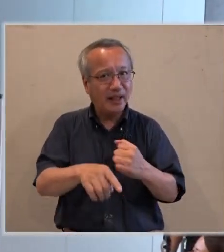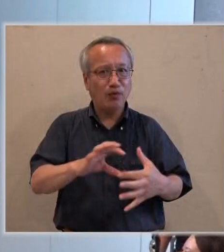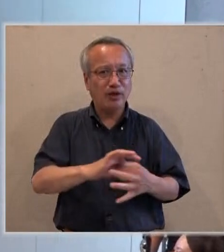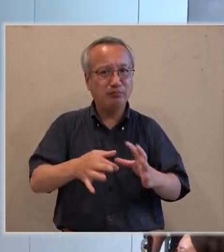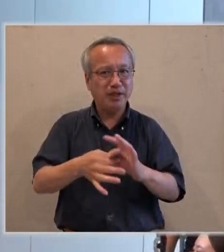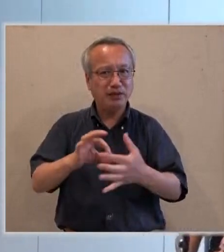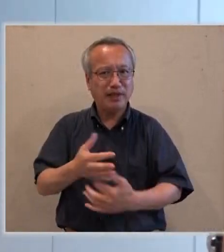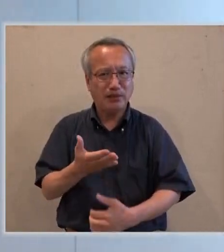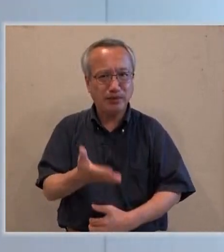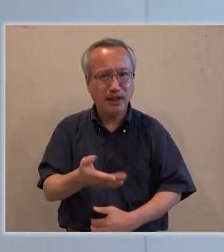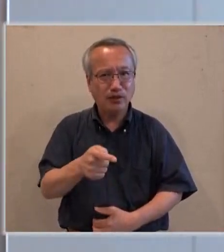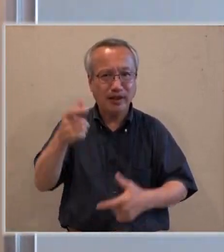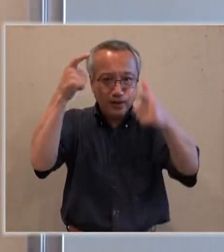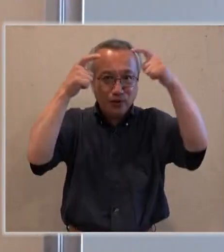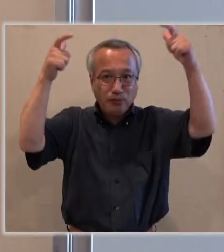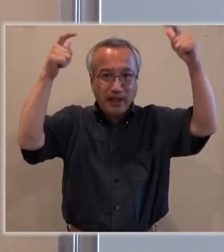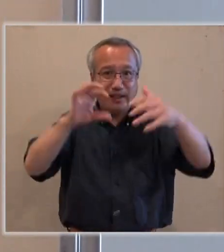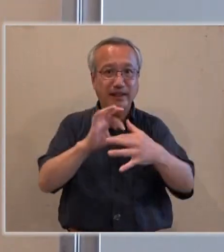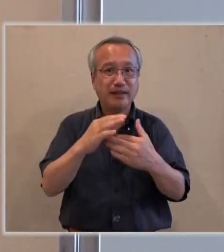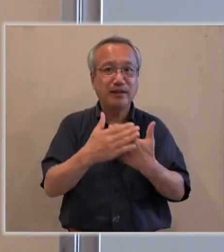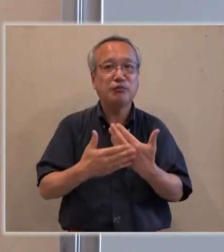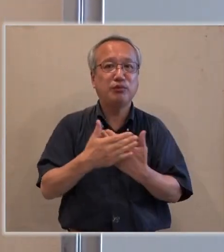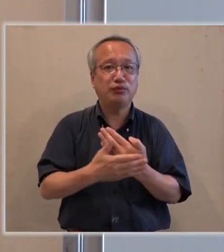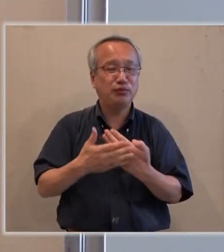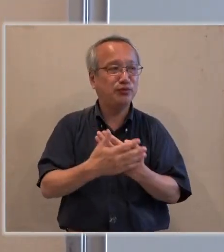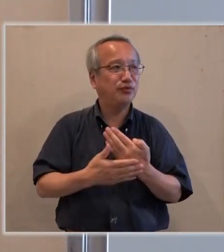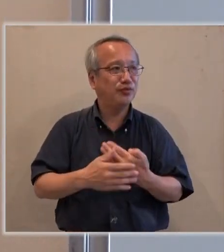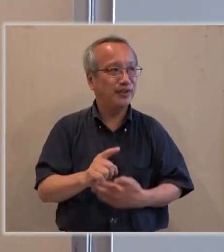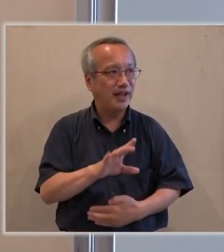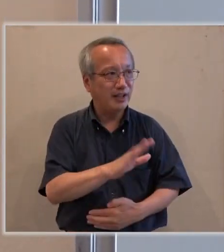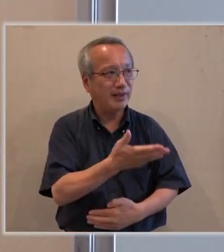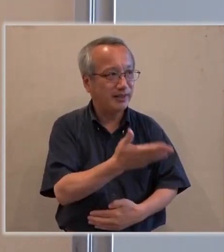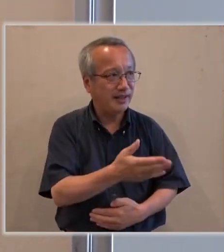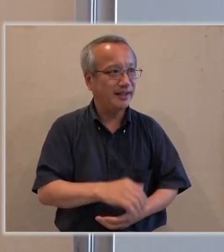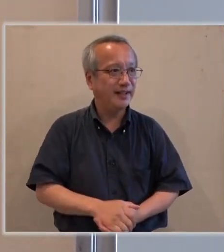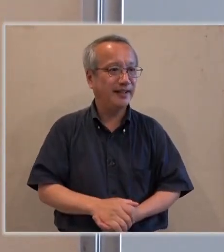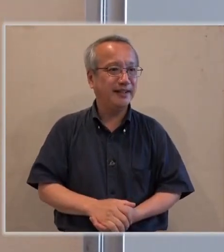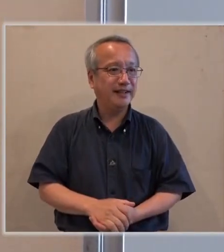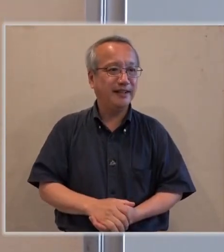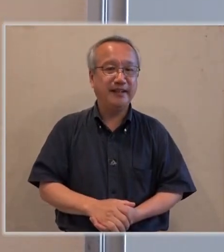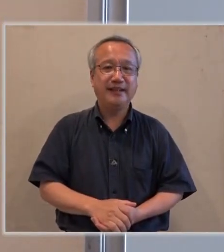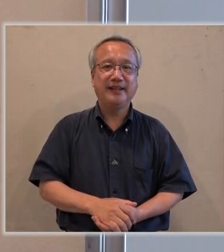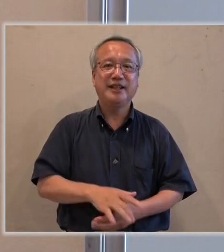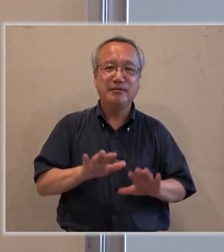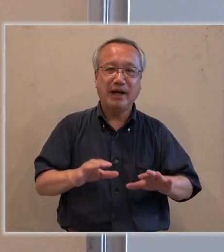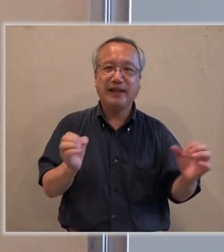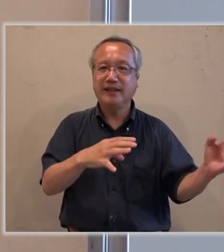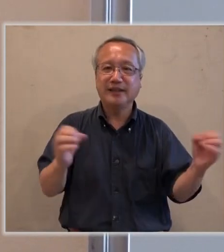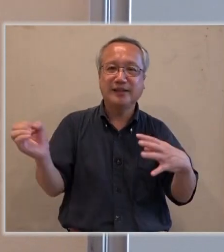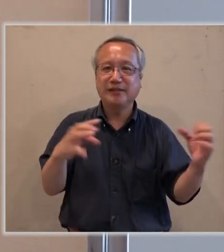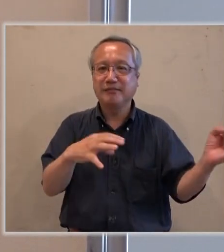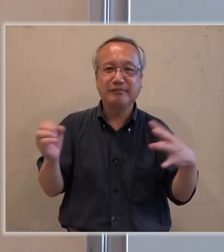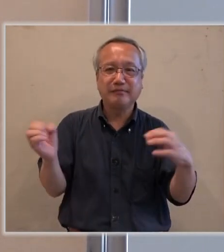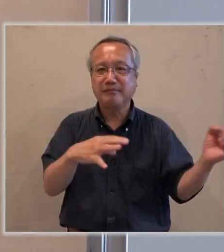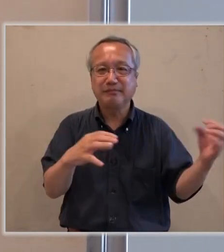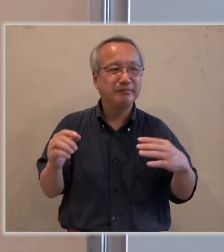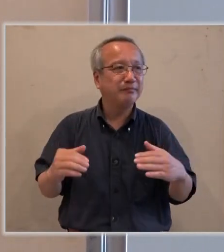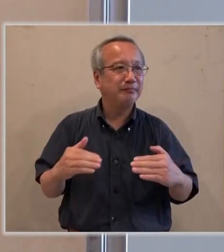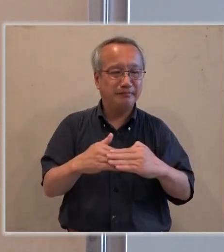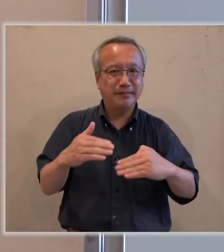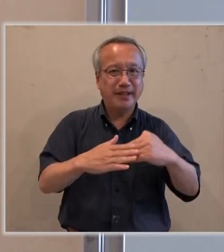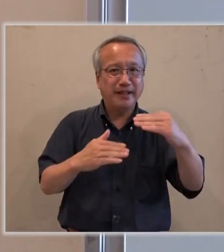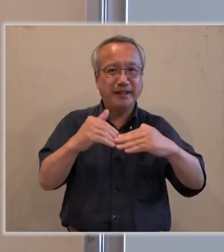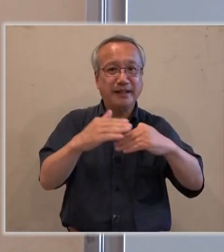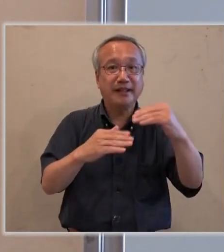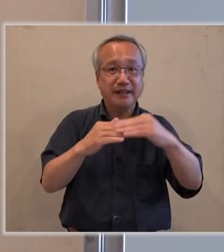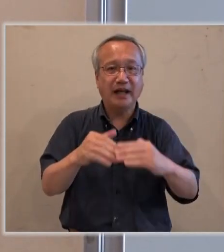夢の部分でいくとどんな思いあるんですか。結構いろいろとディスカッションを今まで重ねてきたと思うんですけど、特に